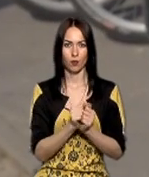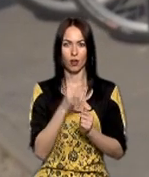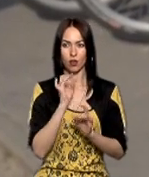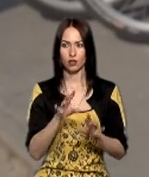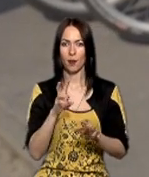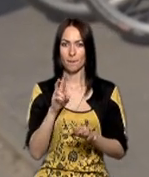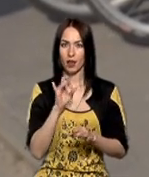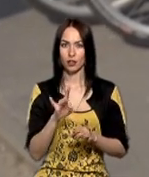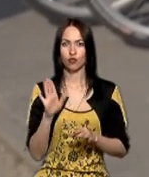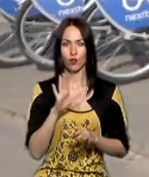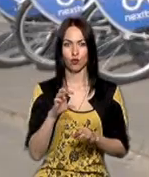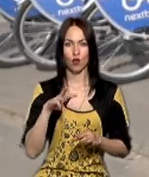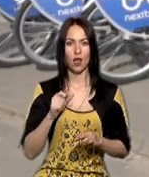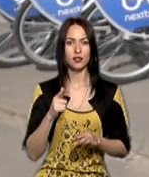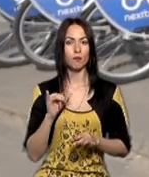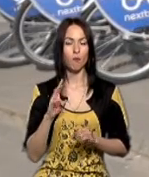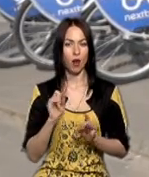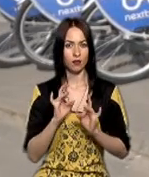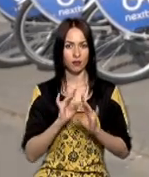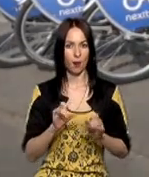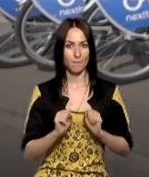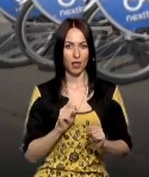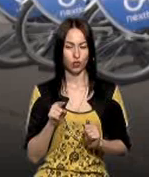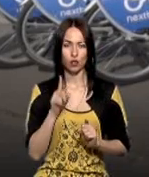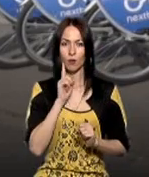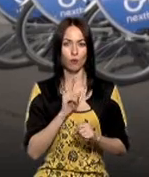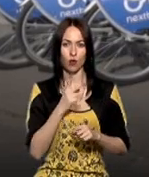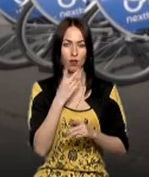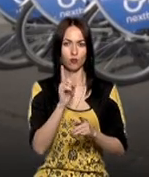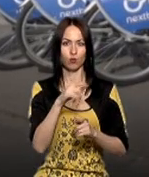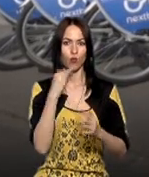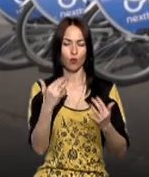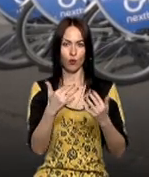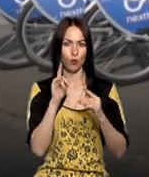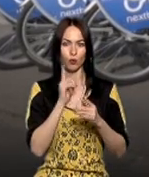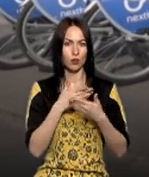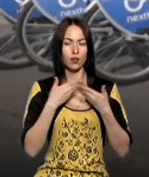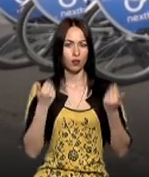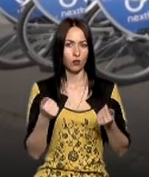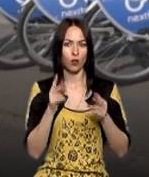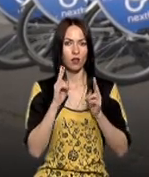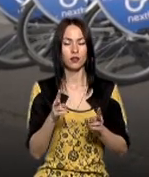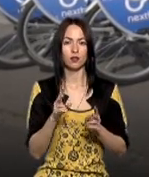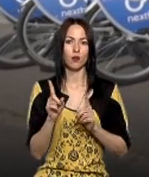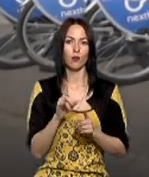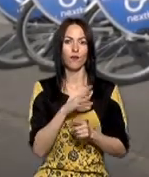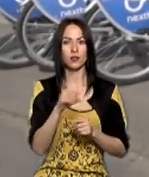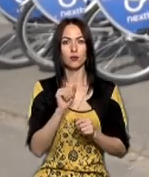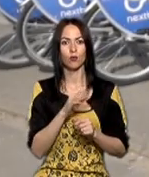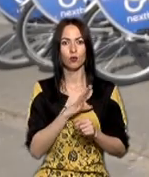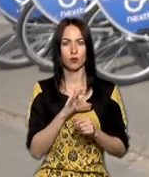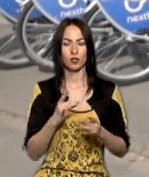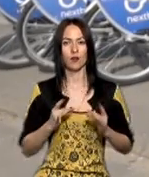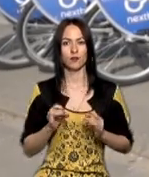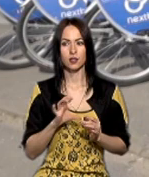компанії Вікторія Смагіна. Поки не відчувається, я не знаю, чим пояснити, чи тому, що всі знаходяться в